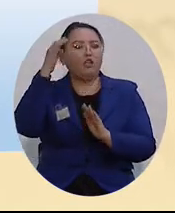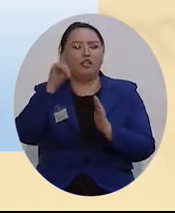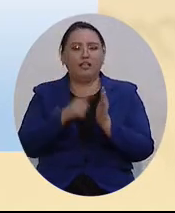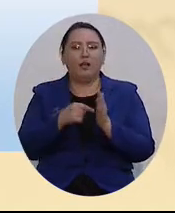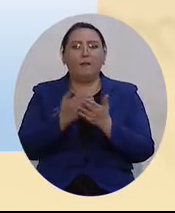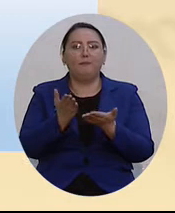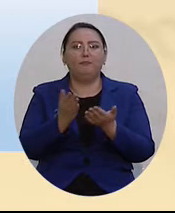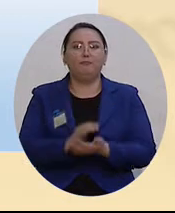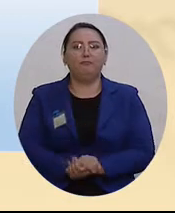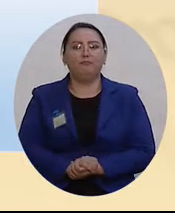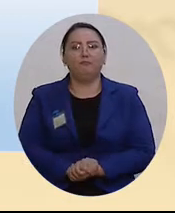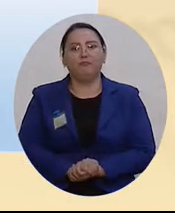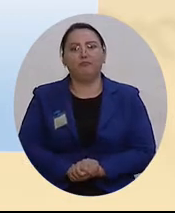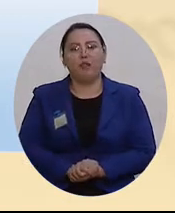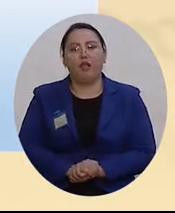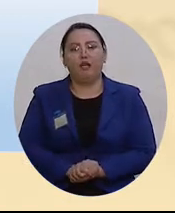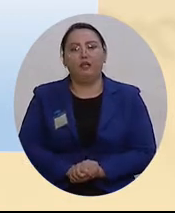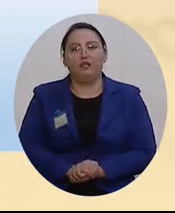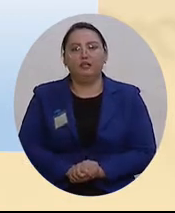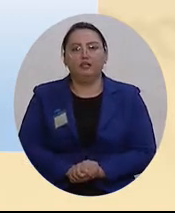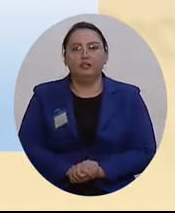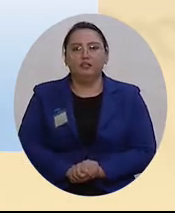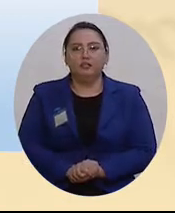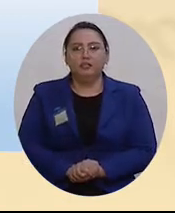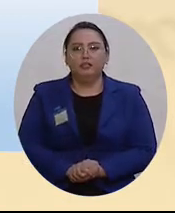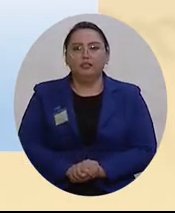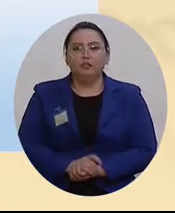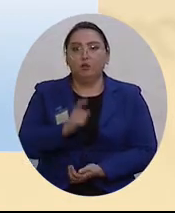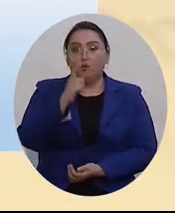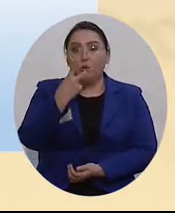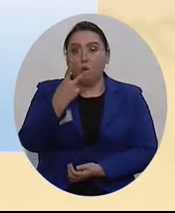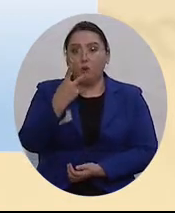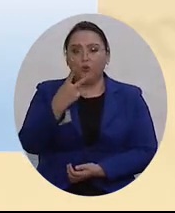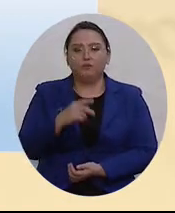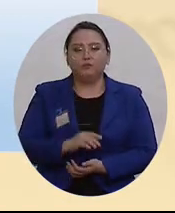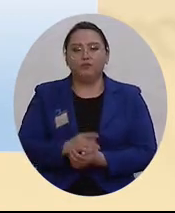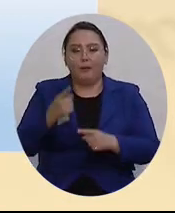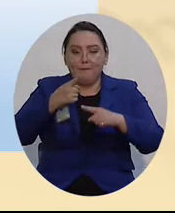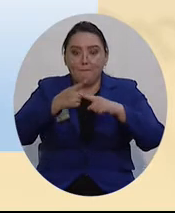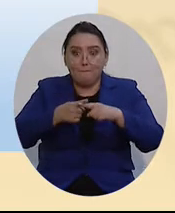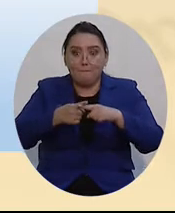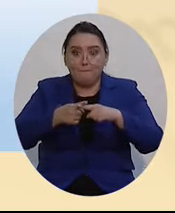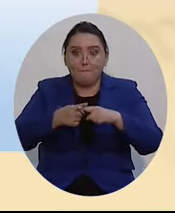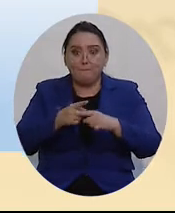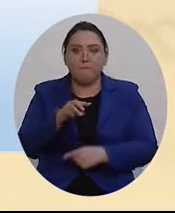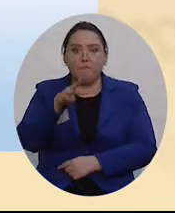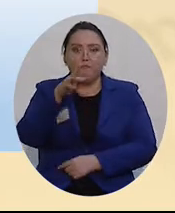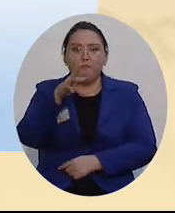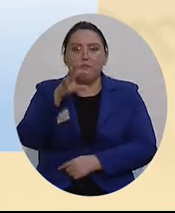байгаа. За мөрөөд гэдэг үн дээр хүү нөхцөл залглаа. За хээ өсөг бидний өмнөх хичээл дээр